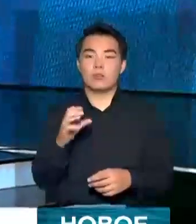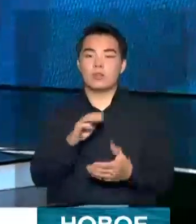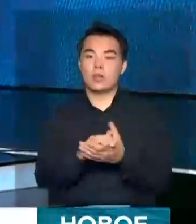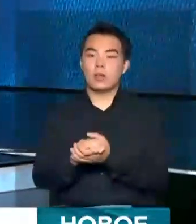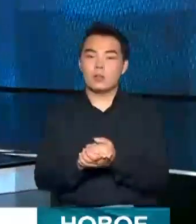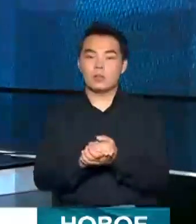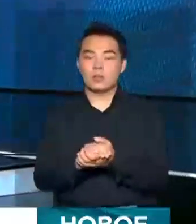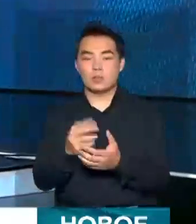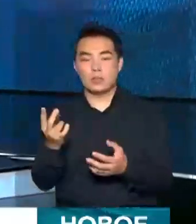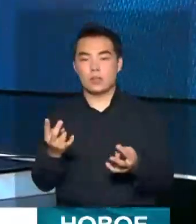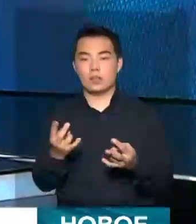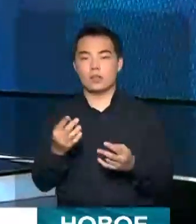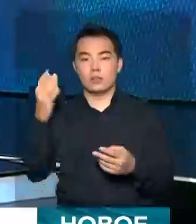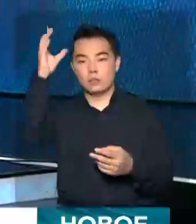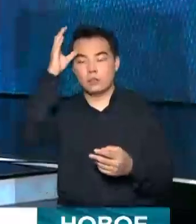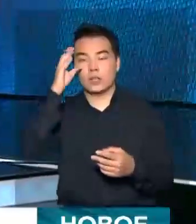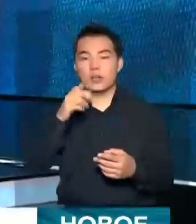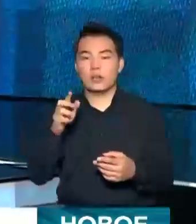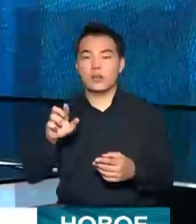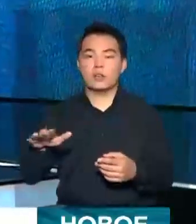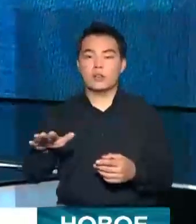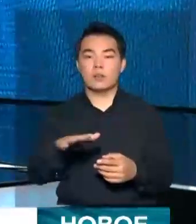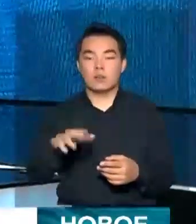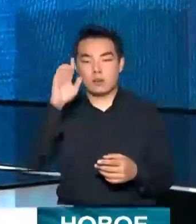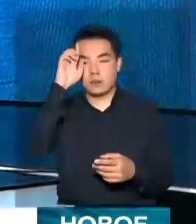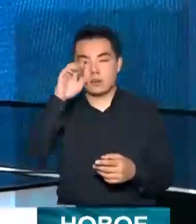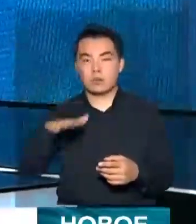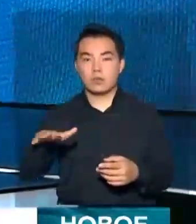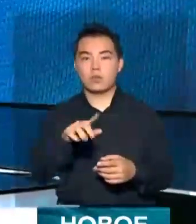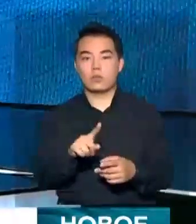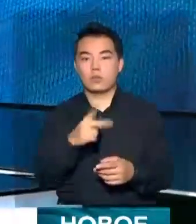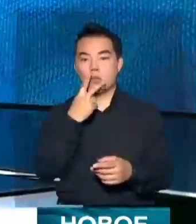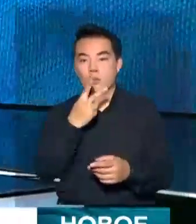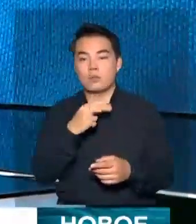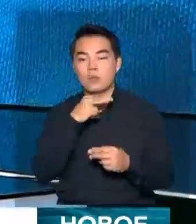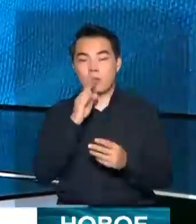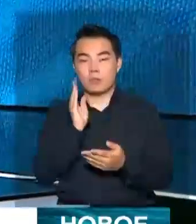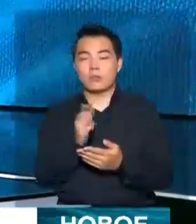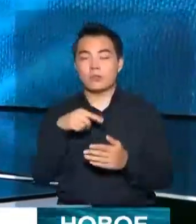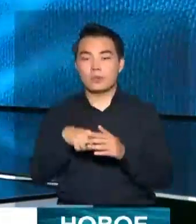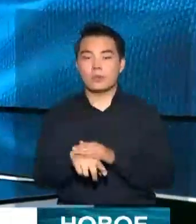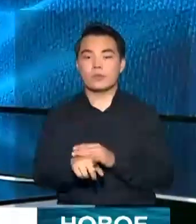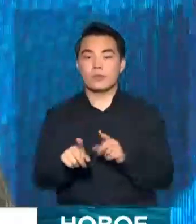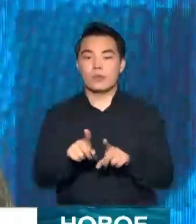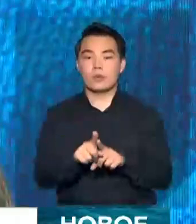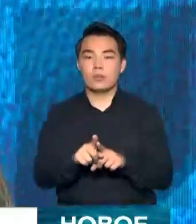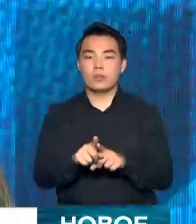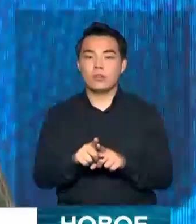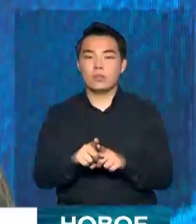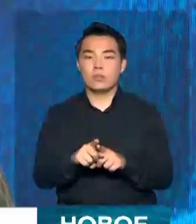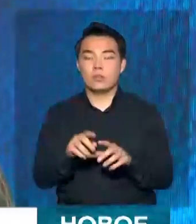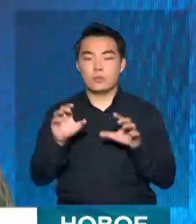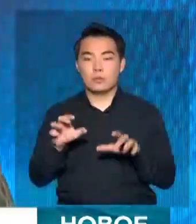союза тюркских государств? Касательно заявления нашего президента, нужно сказать, что оно соответствует предыдущим заявлениям